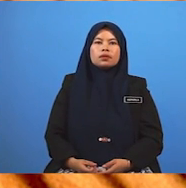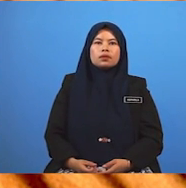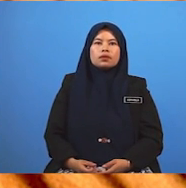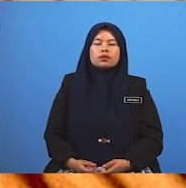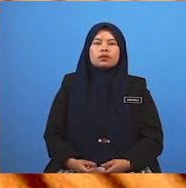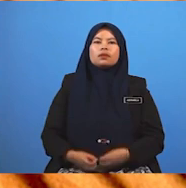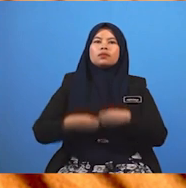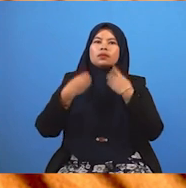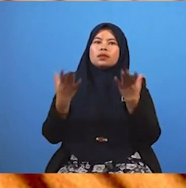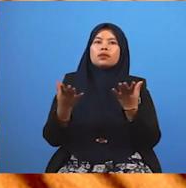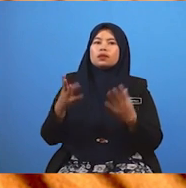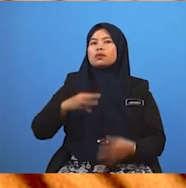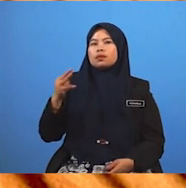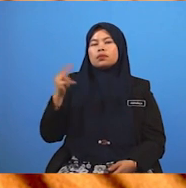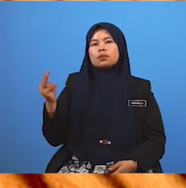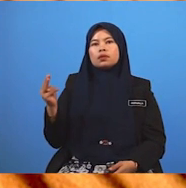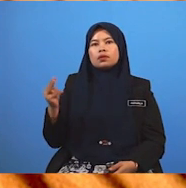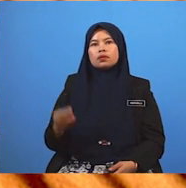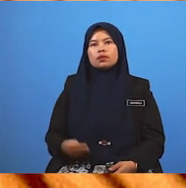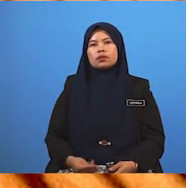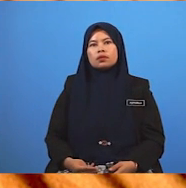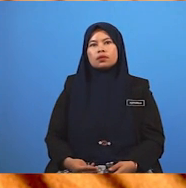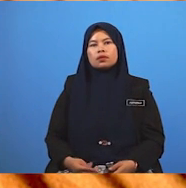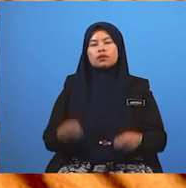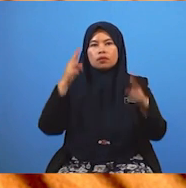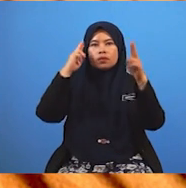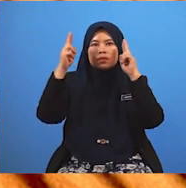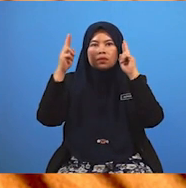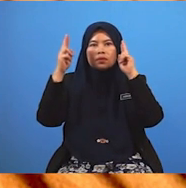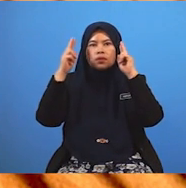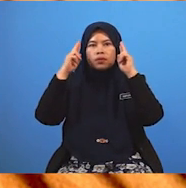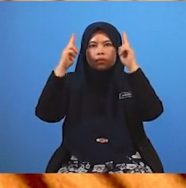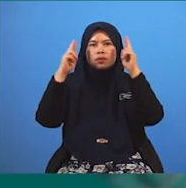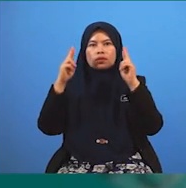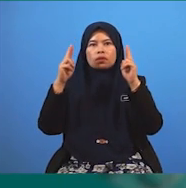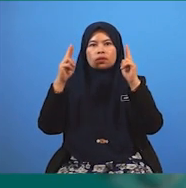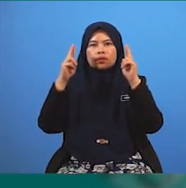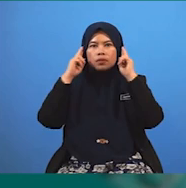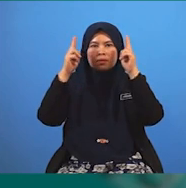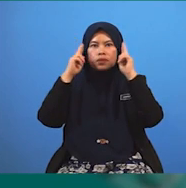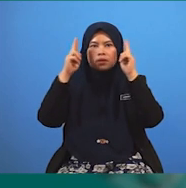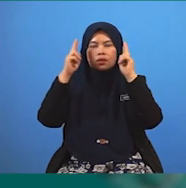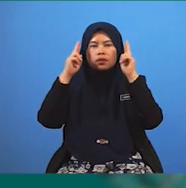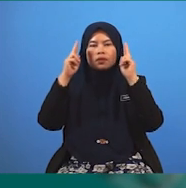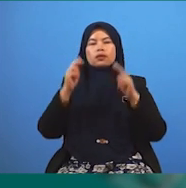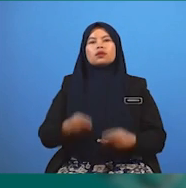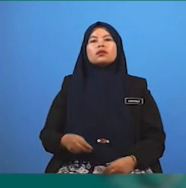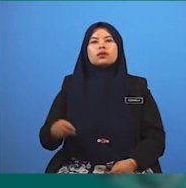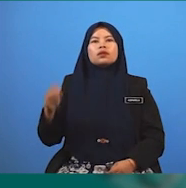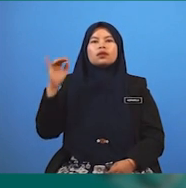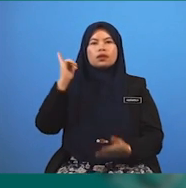Bagaimana murid-murid? Ustaz pasti semuanya mampu memberikan jawapan yang betul. Soalan pertama,